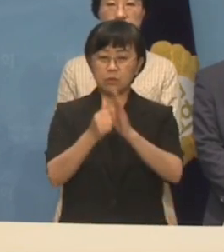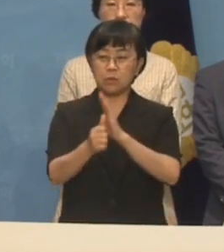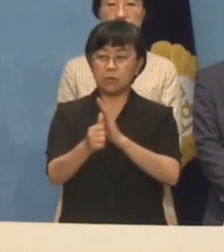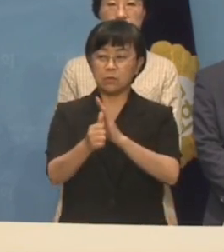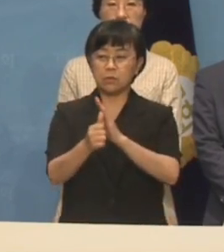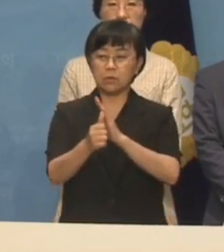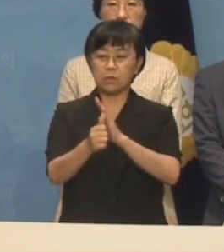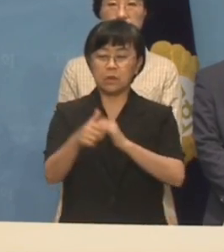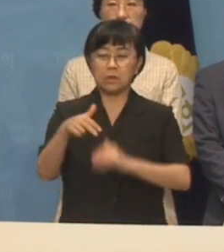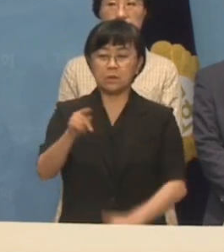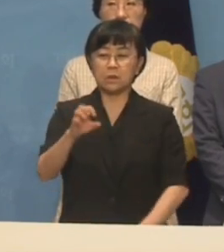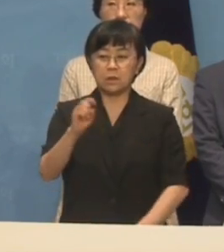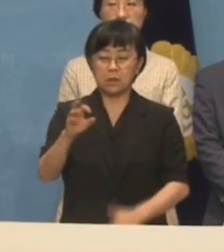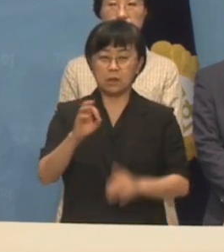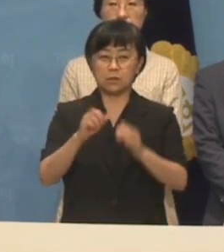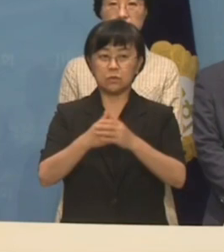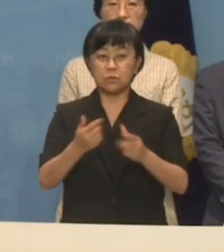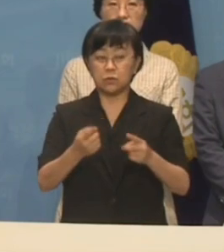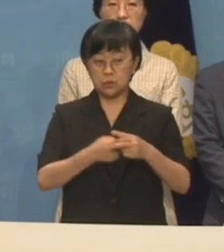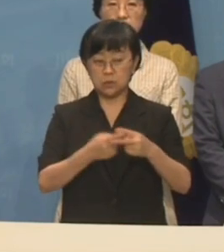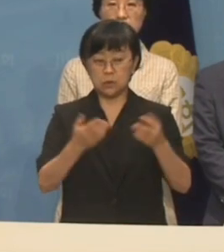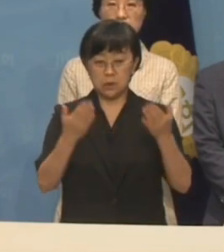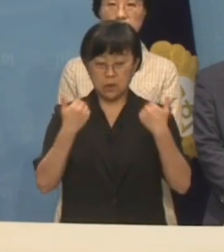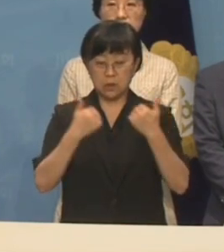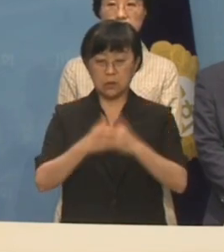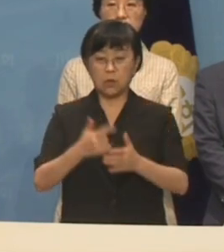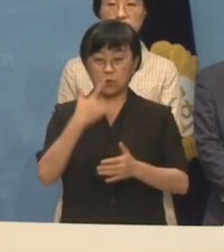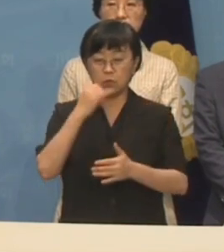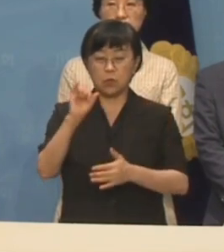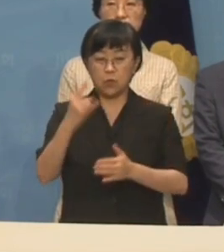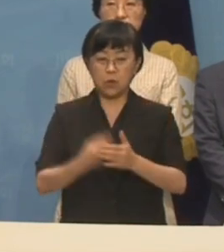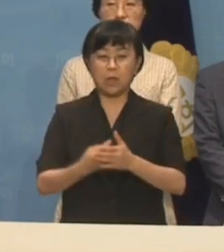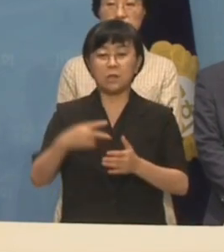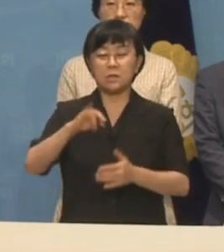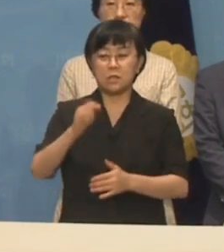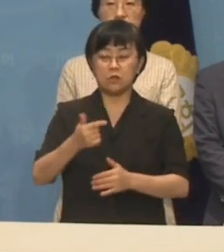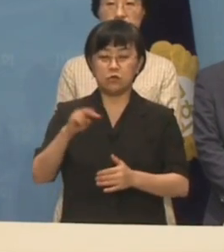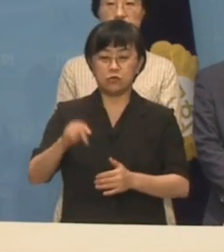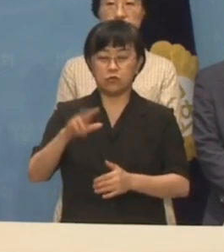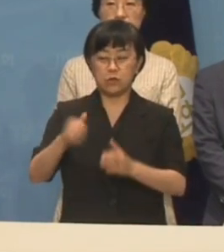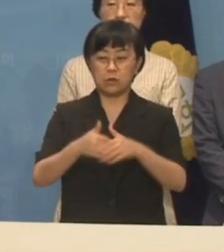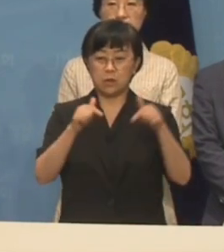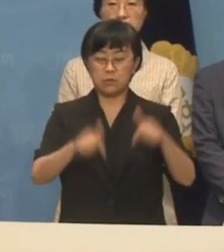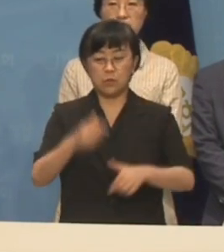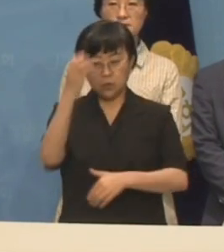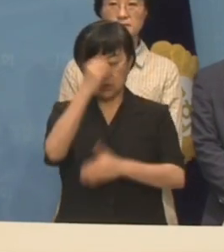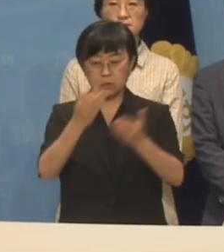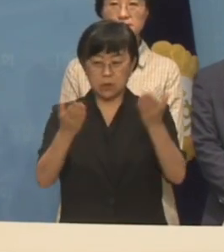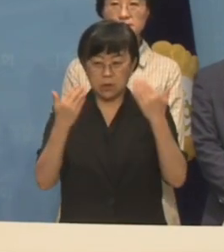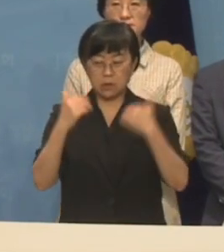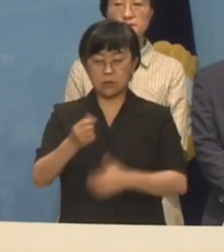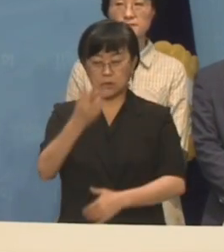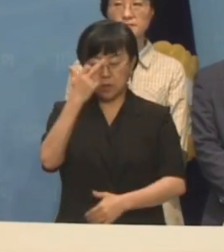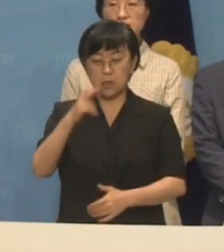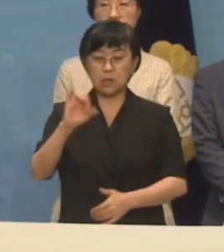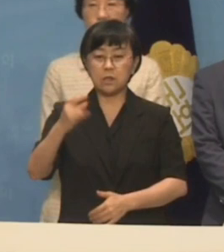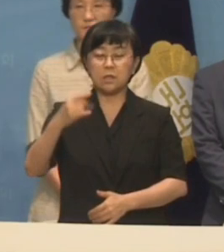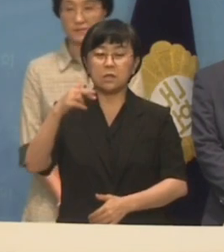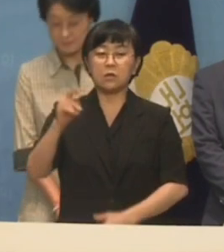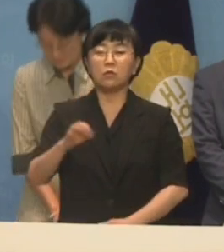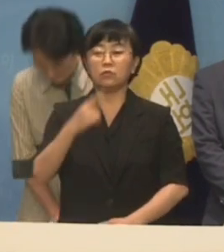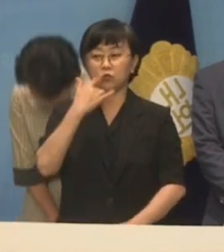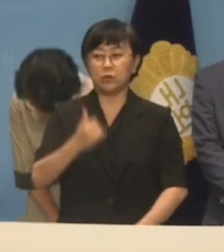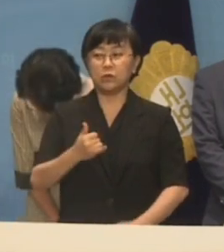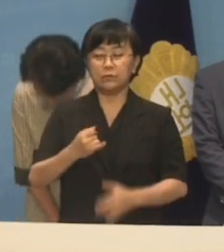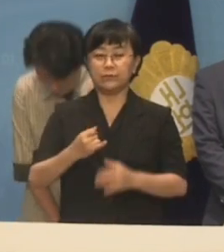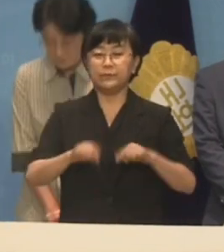대표해서 자양초등학교 학부모회의 신수정 간사님 모셨습니다. 그리고 자양고등학교의 최미정 학부모님